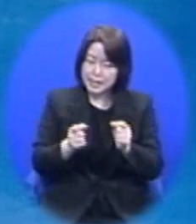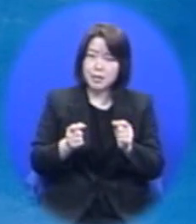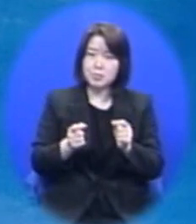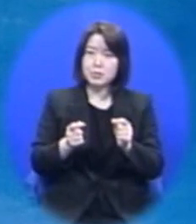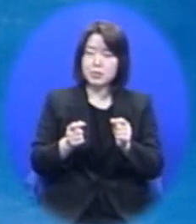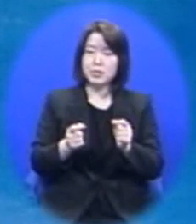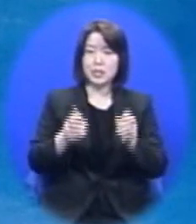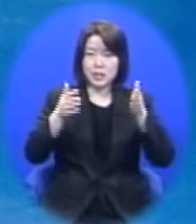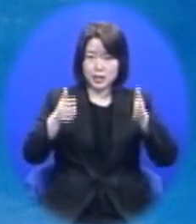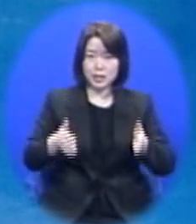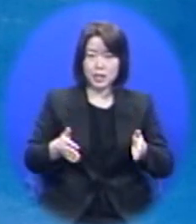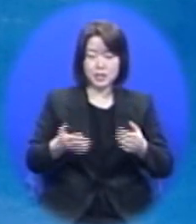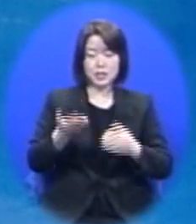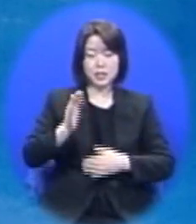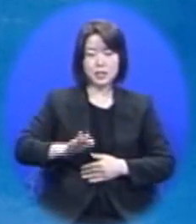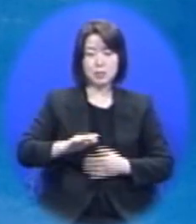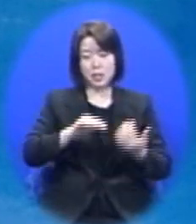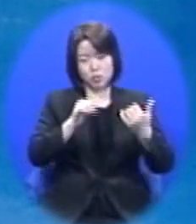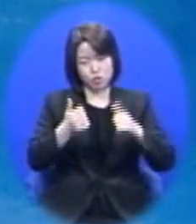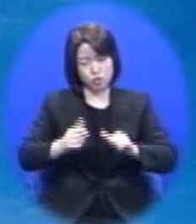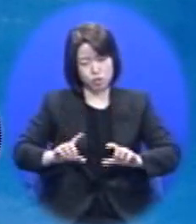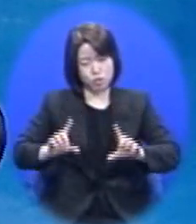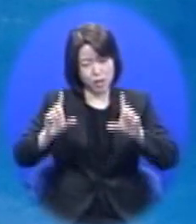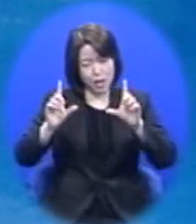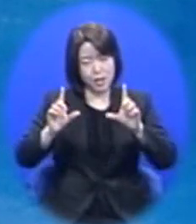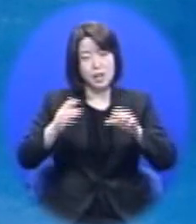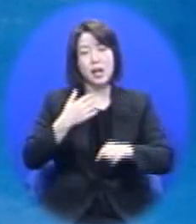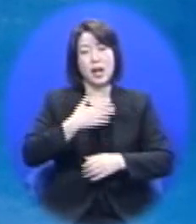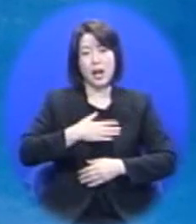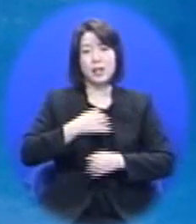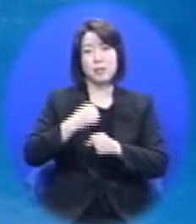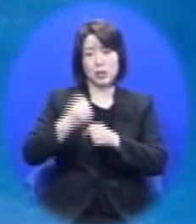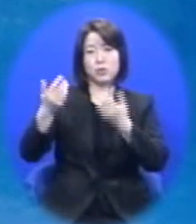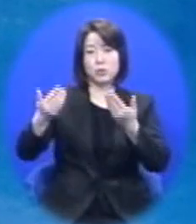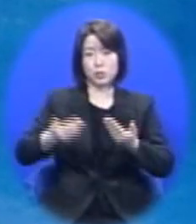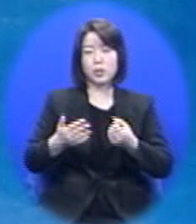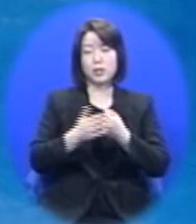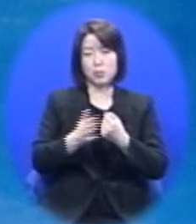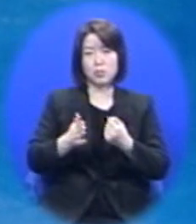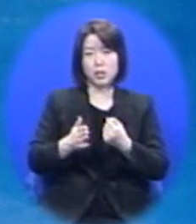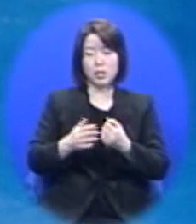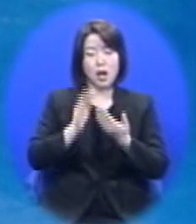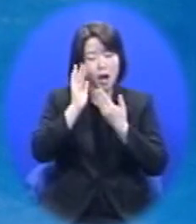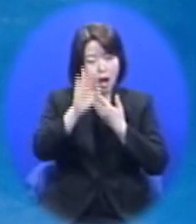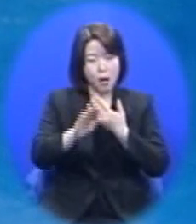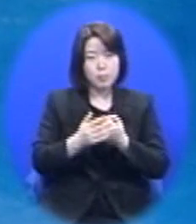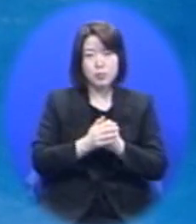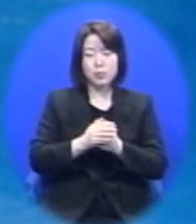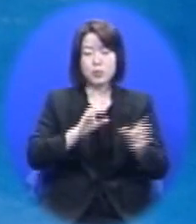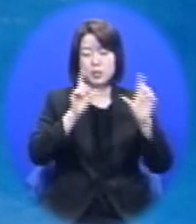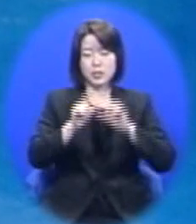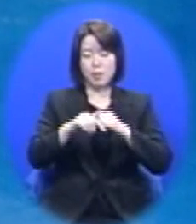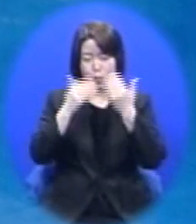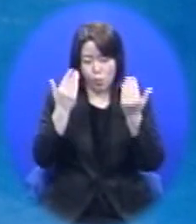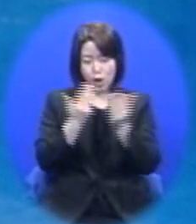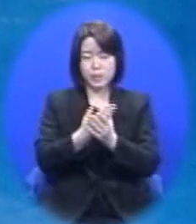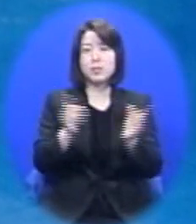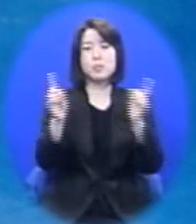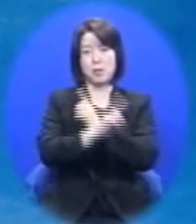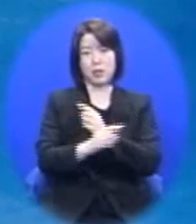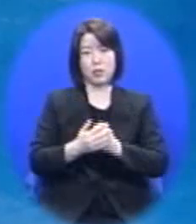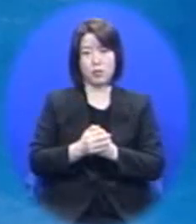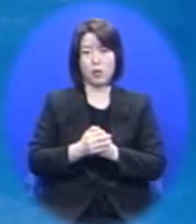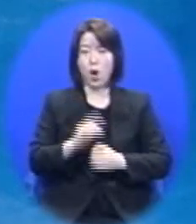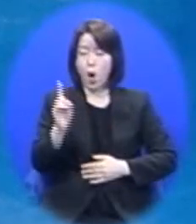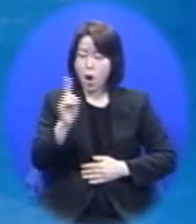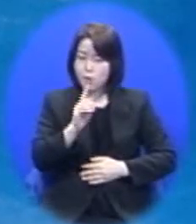죽을 날을 알게 하셨으니. 그리고는 이분의 삶이 완전히 바뀌어버렸어요. 무엇보다도 은밀한 죄